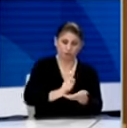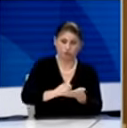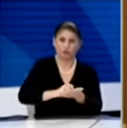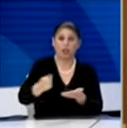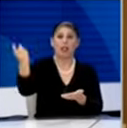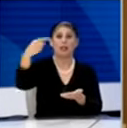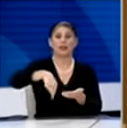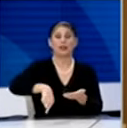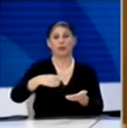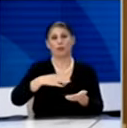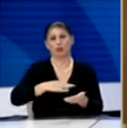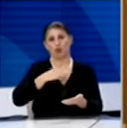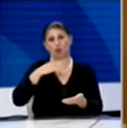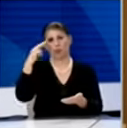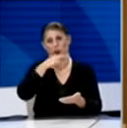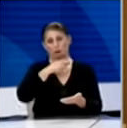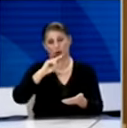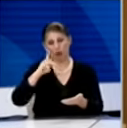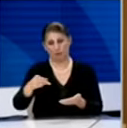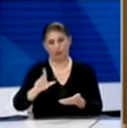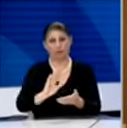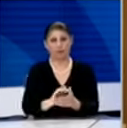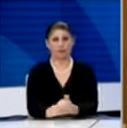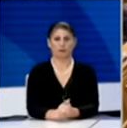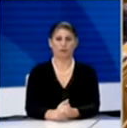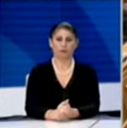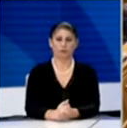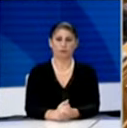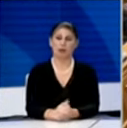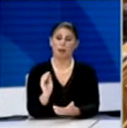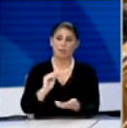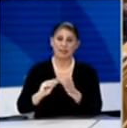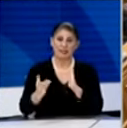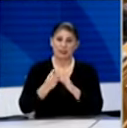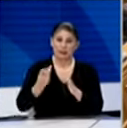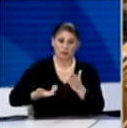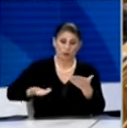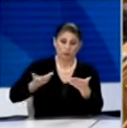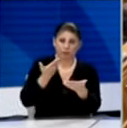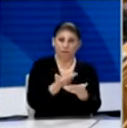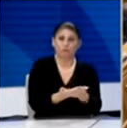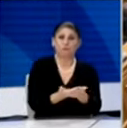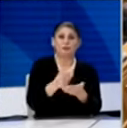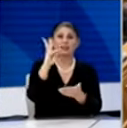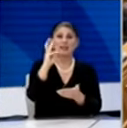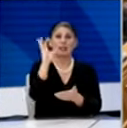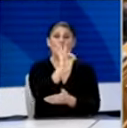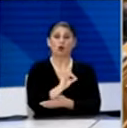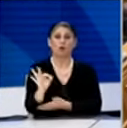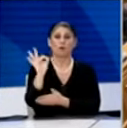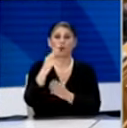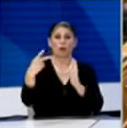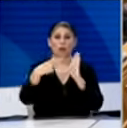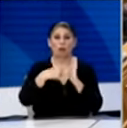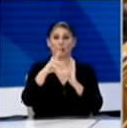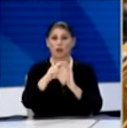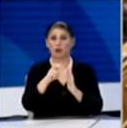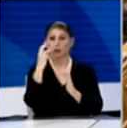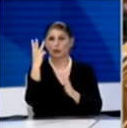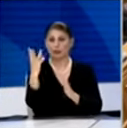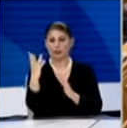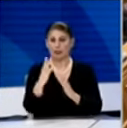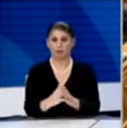ήρθε ο κύριος Πρωθυπουργός για να απαντήσει. Την ξανακατέθεσα στις 30 Οκτωβρίου του 2023.